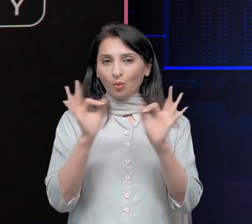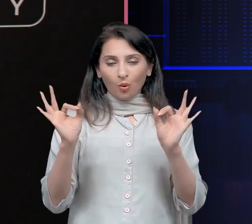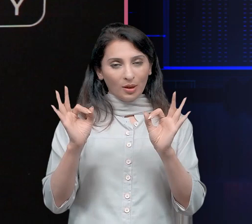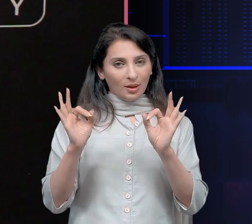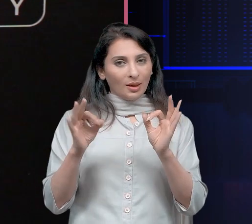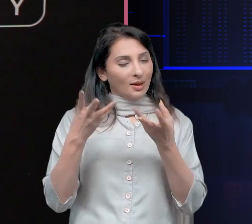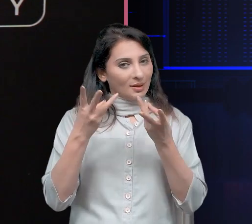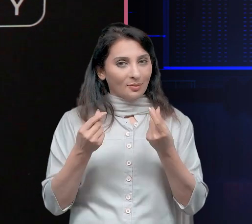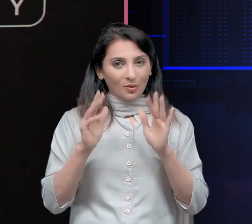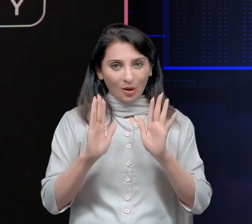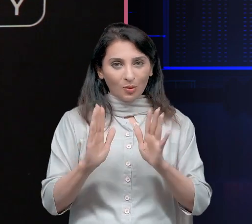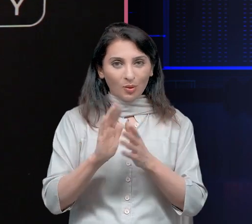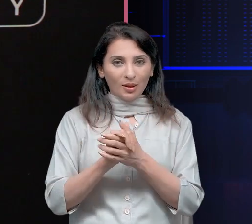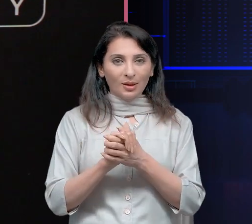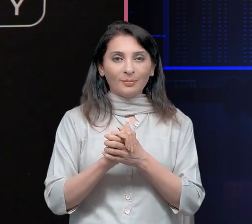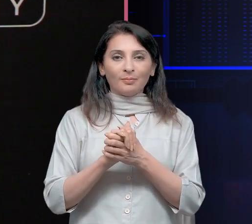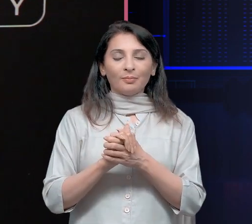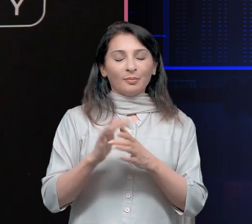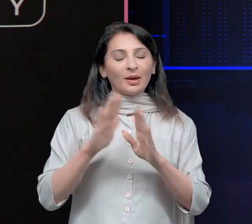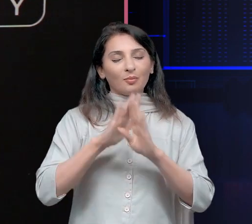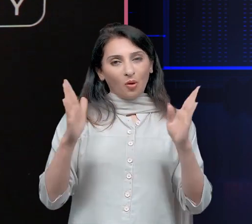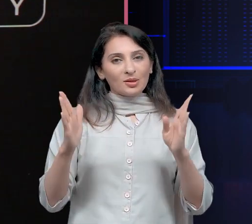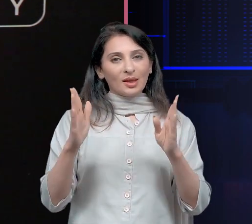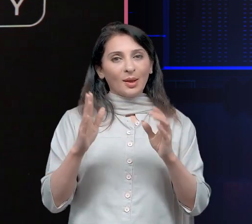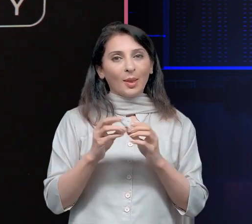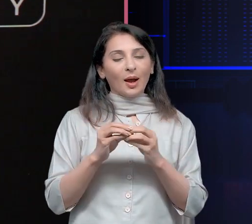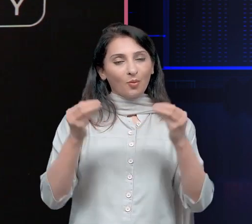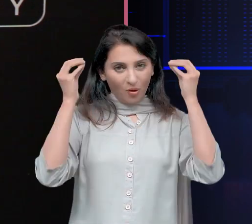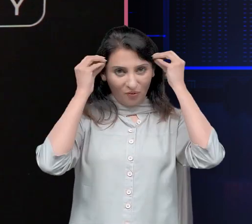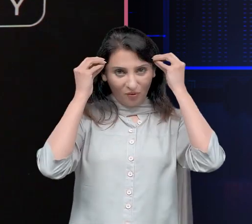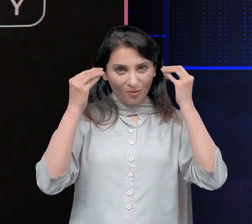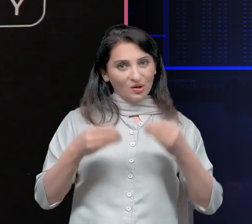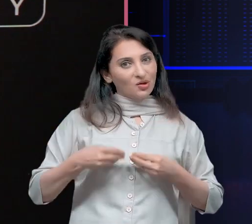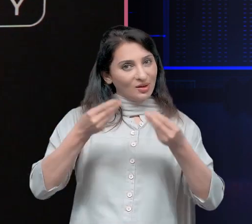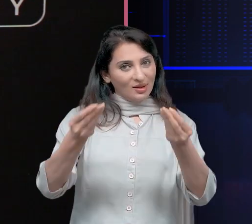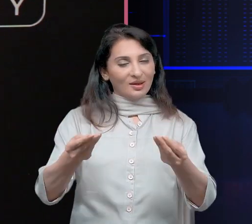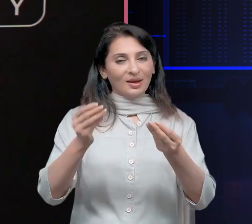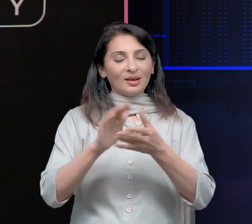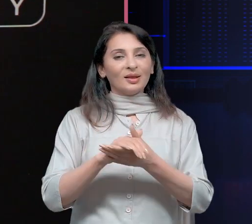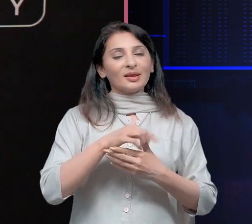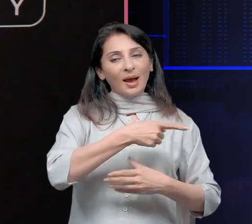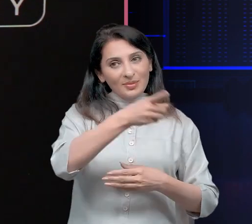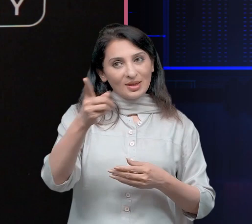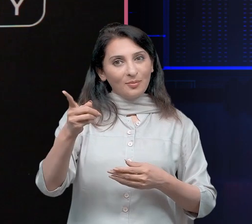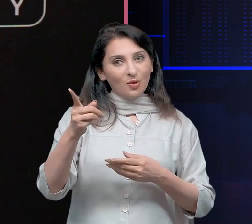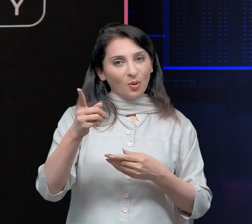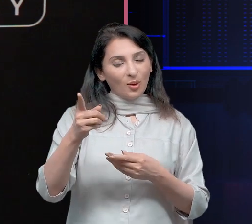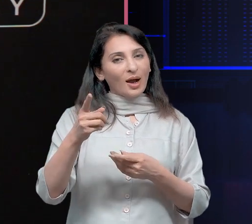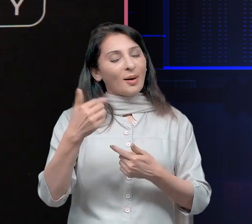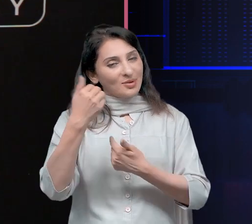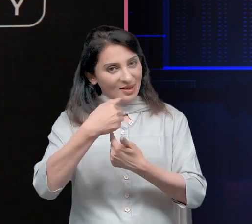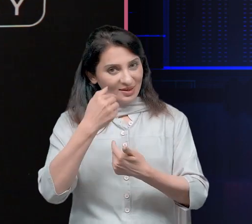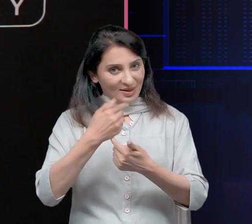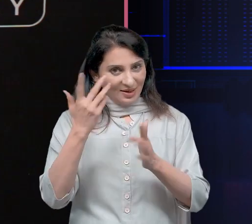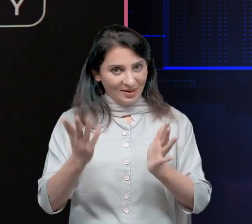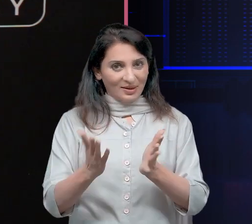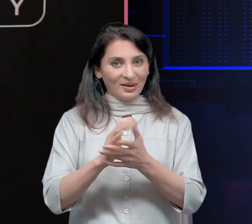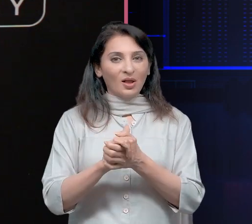I have provided a lot of information for you to learn from, and hopefully we